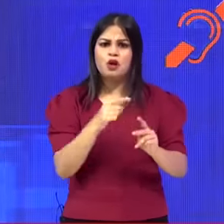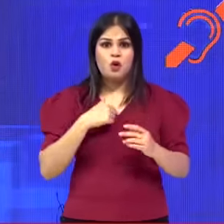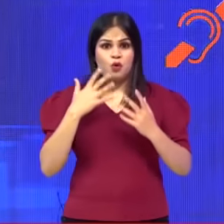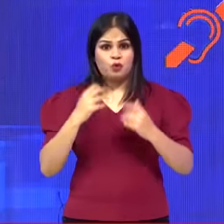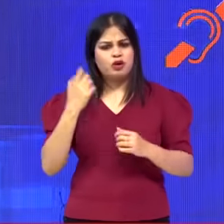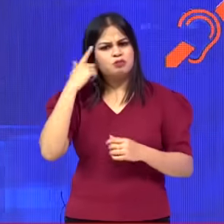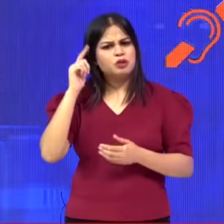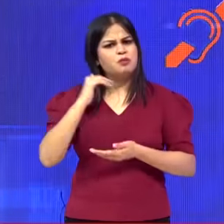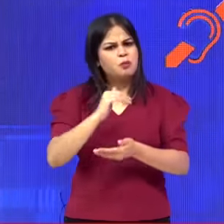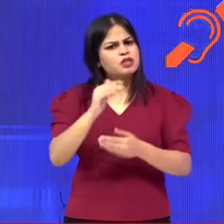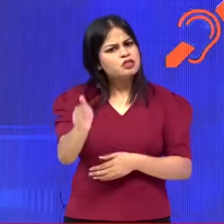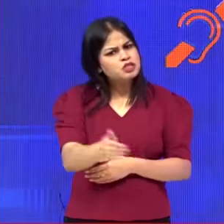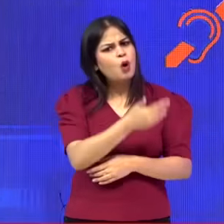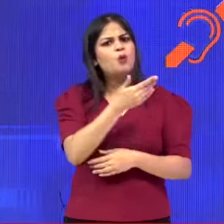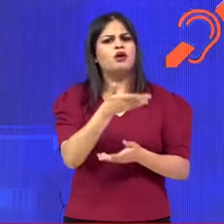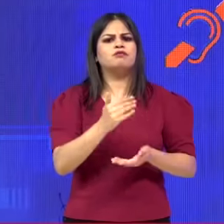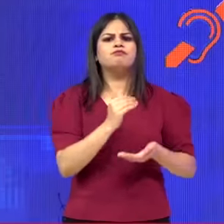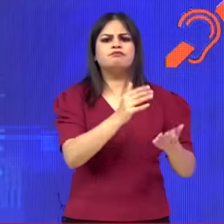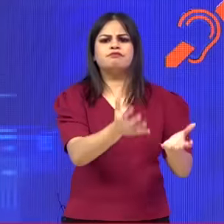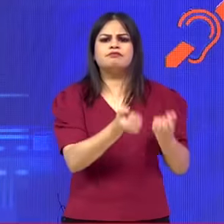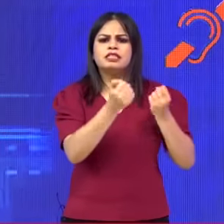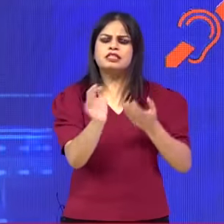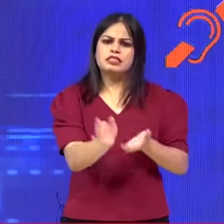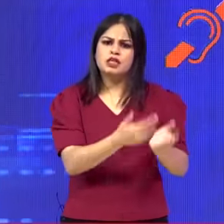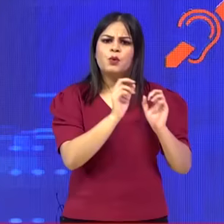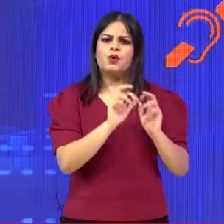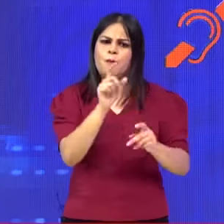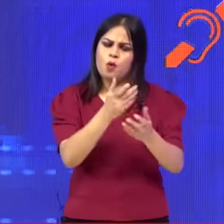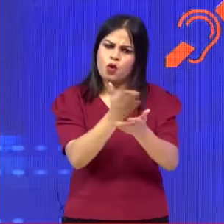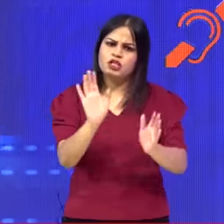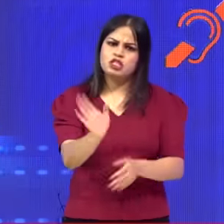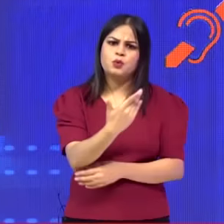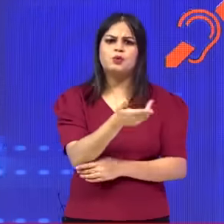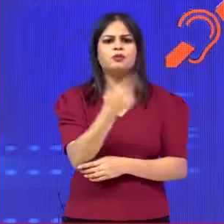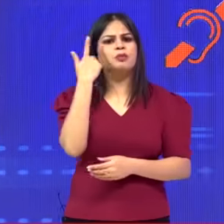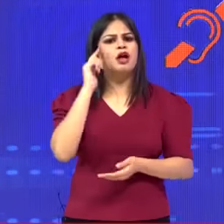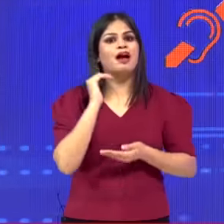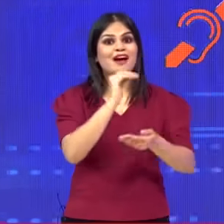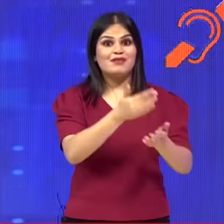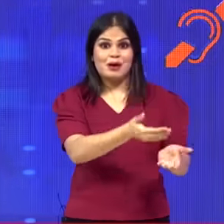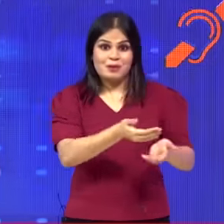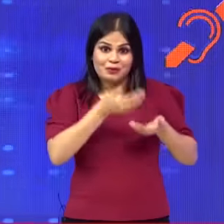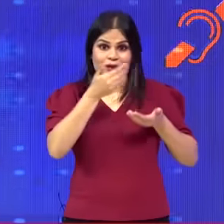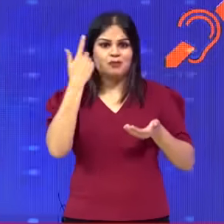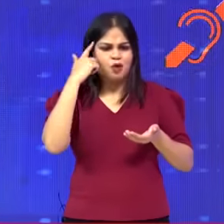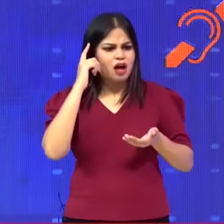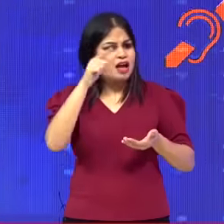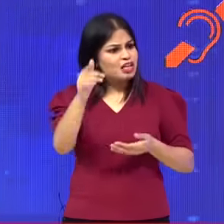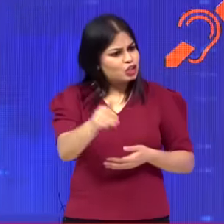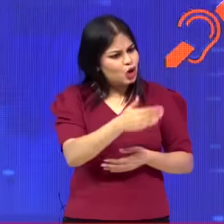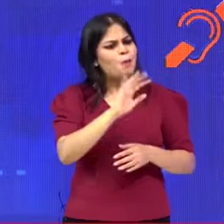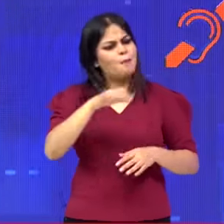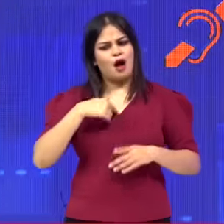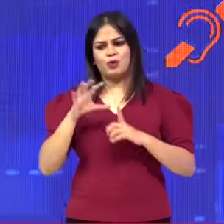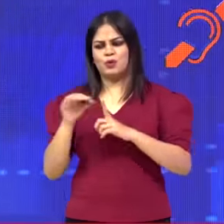मैं तो चाहता हूँ कि जाए अवार्ड लेने जाएँ आप सबके सब. जो आप अवार्ड लेने जाओगे तभी तो मैं परफॉर्म कर